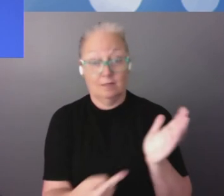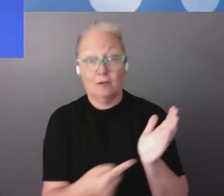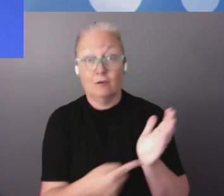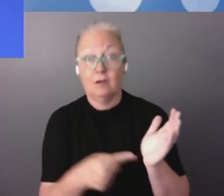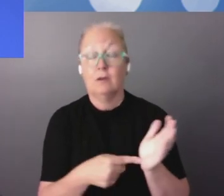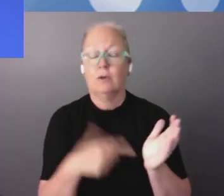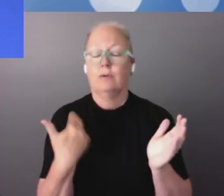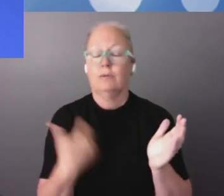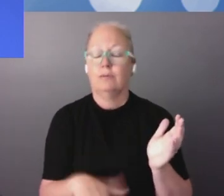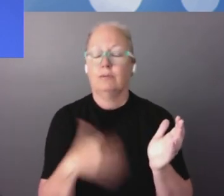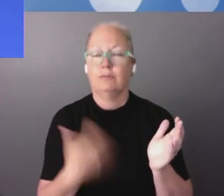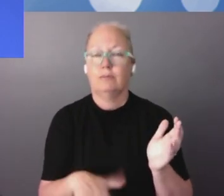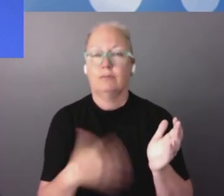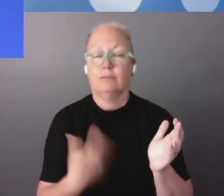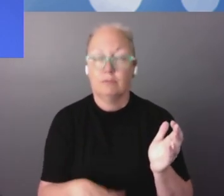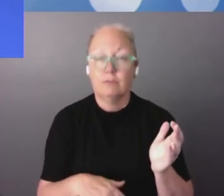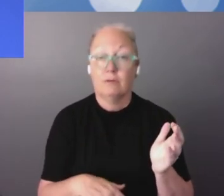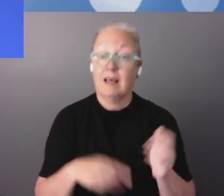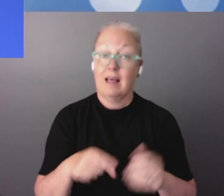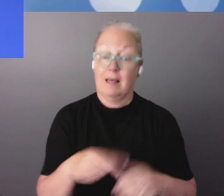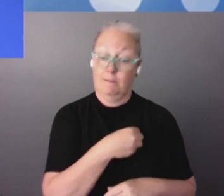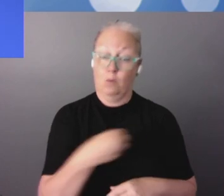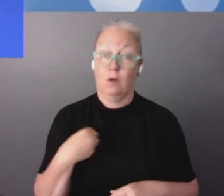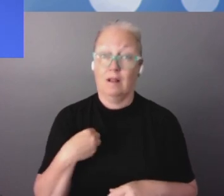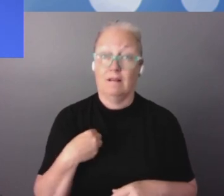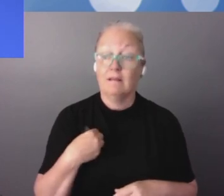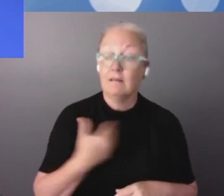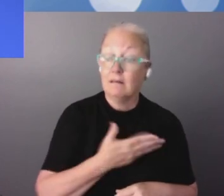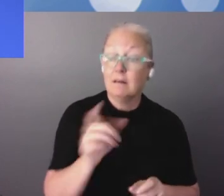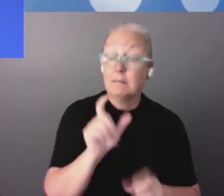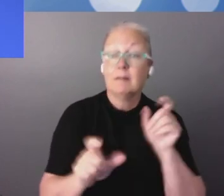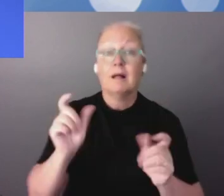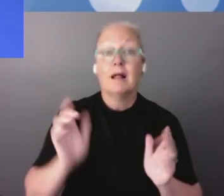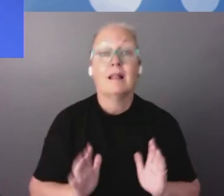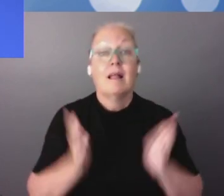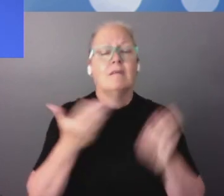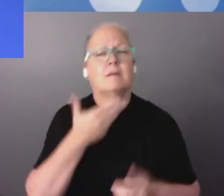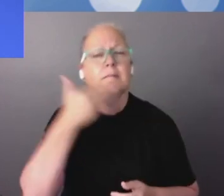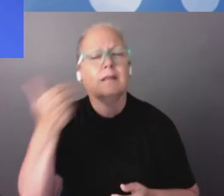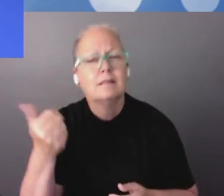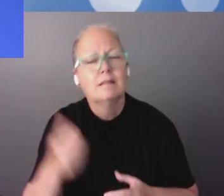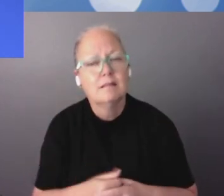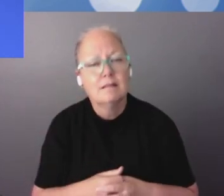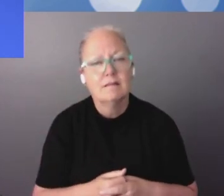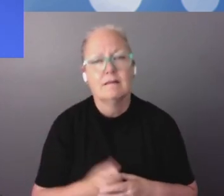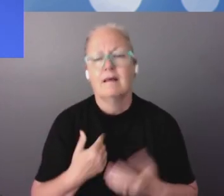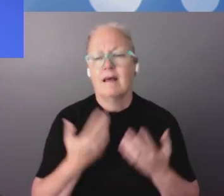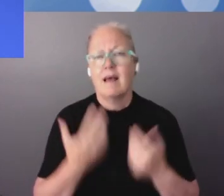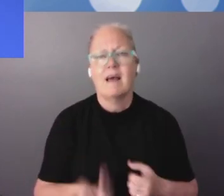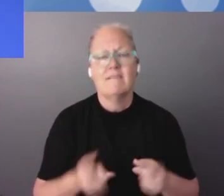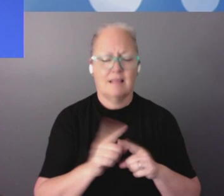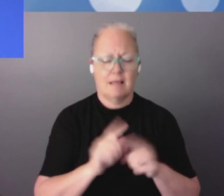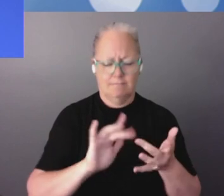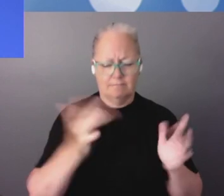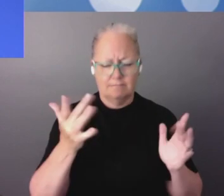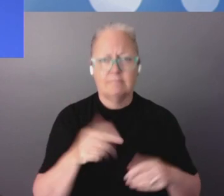在疫情当中我们开始实施，这是互联网的优势和好的方